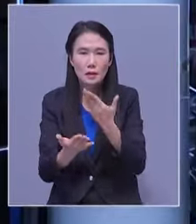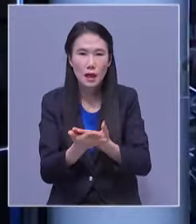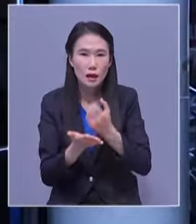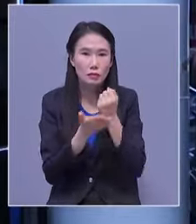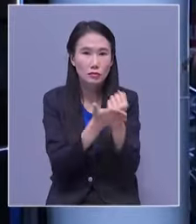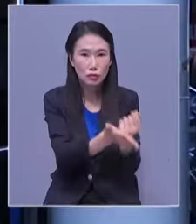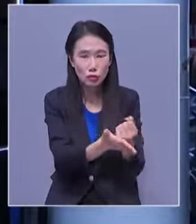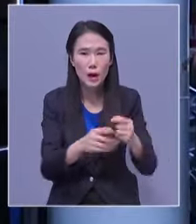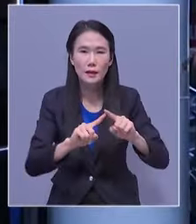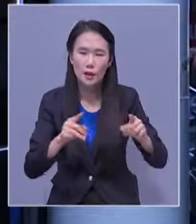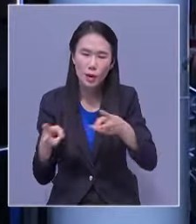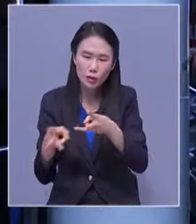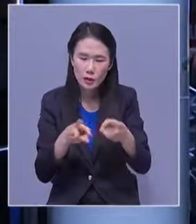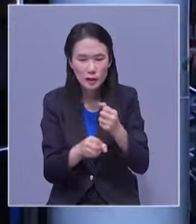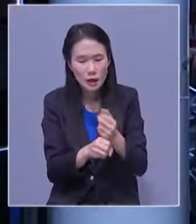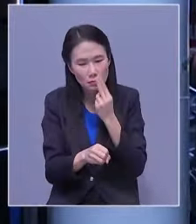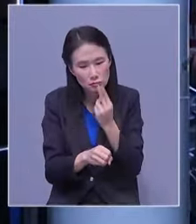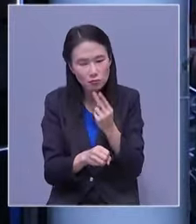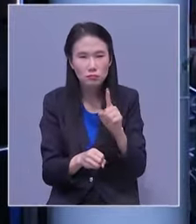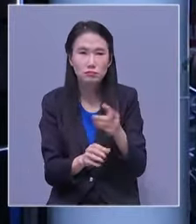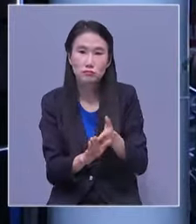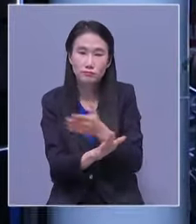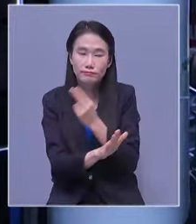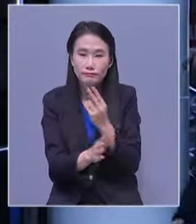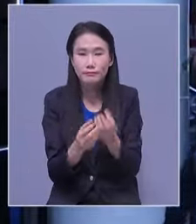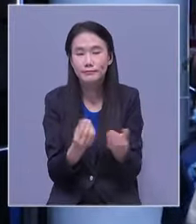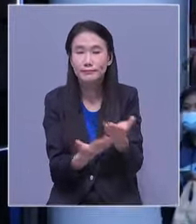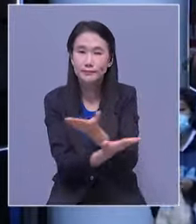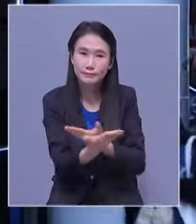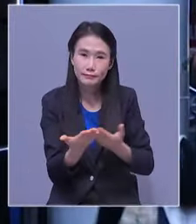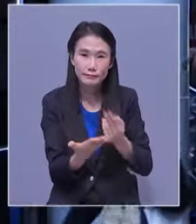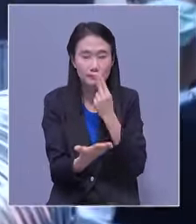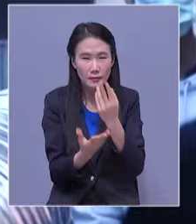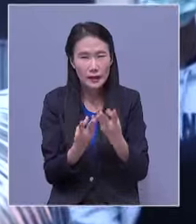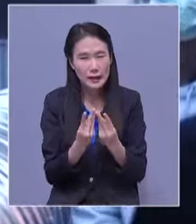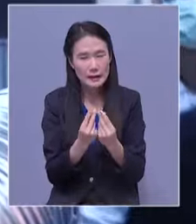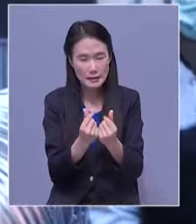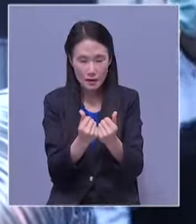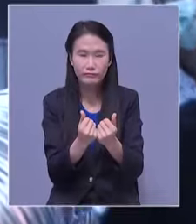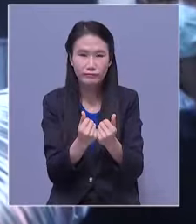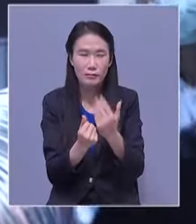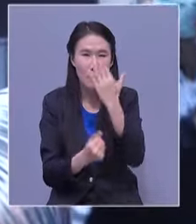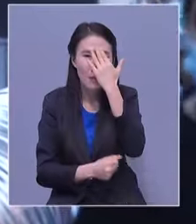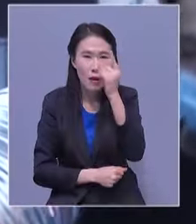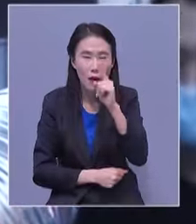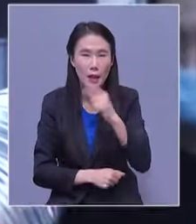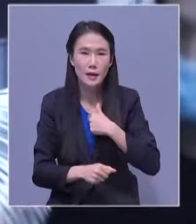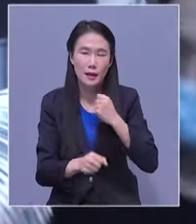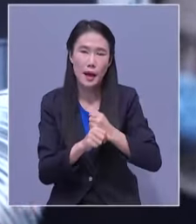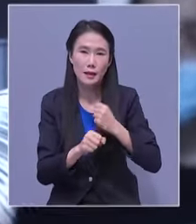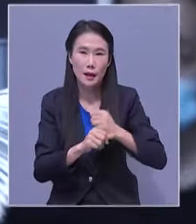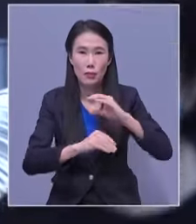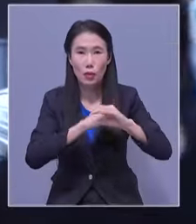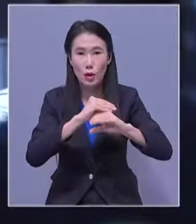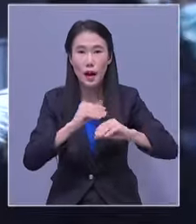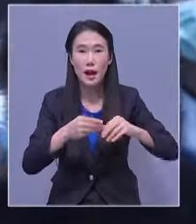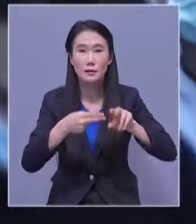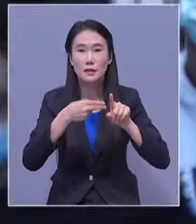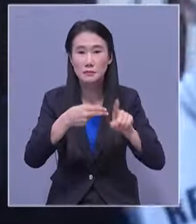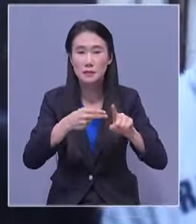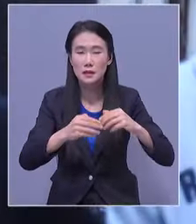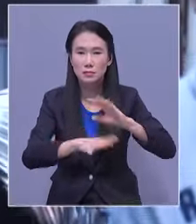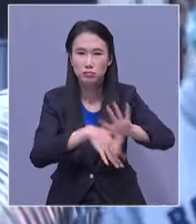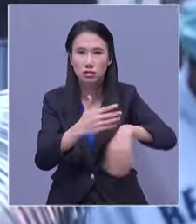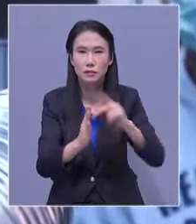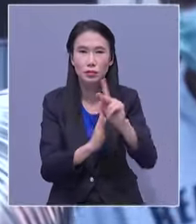แต่วิธีการตรนี้แหะทต้องมการหารือการให้ชดเจนและทำงให้รบครอบมากขึ้นเพื่อให้การนเนนการเป็นไปตามปรอบ